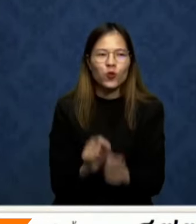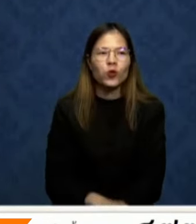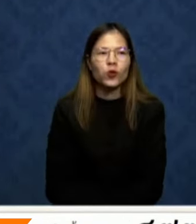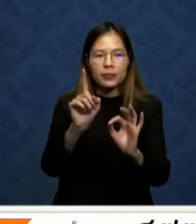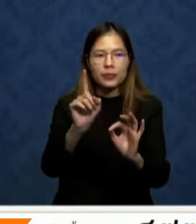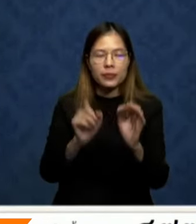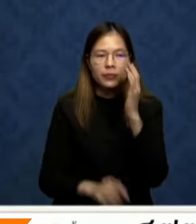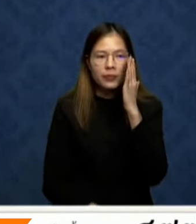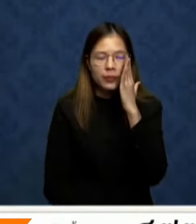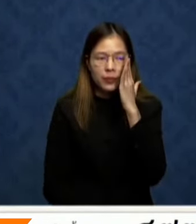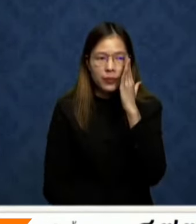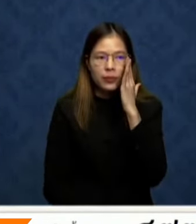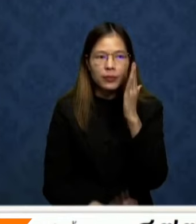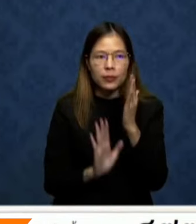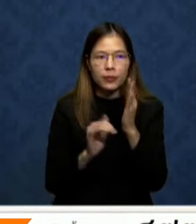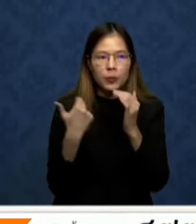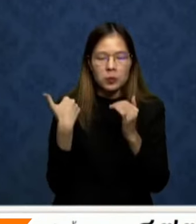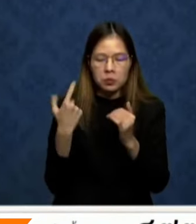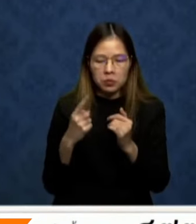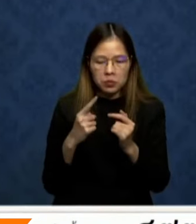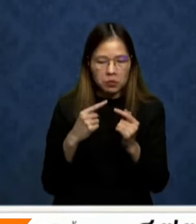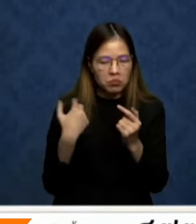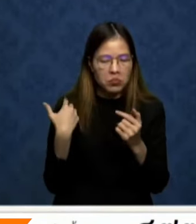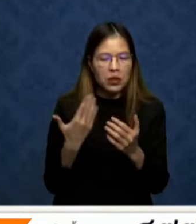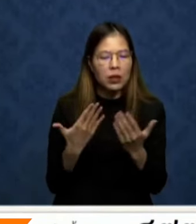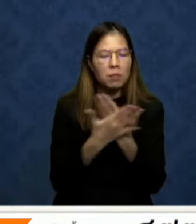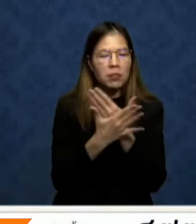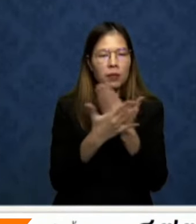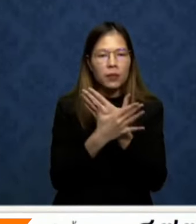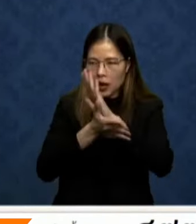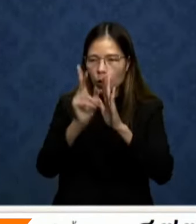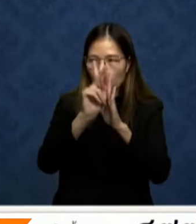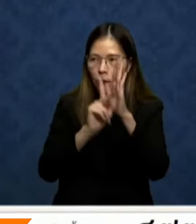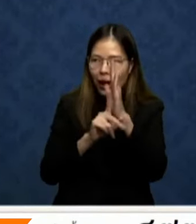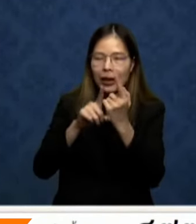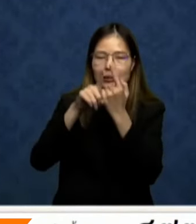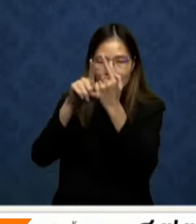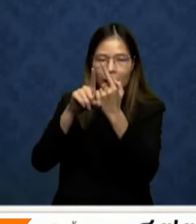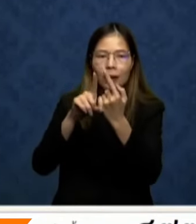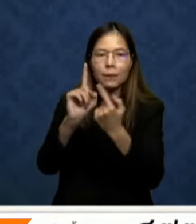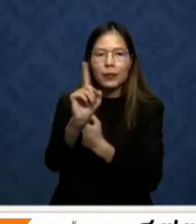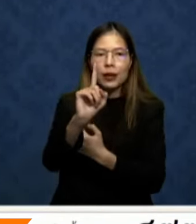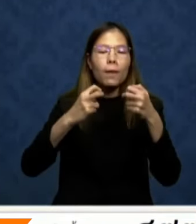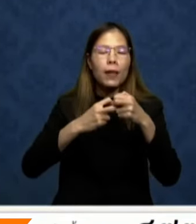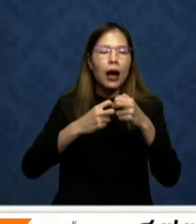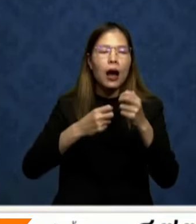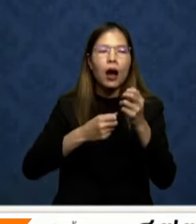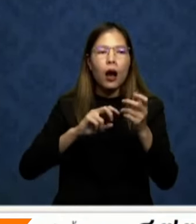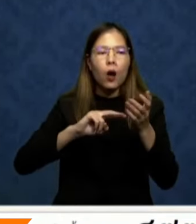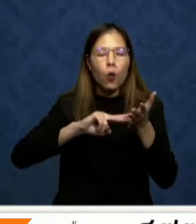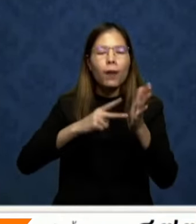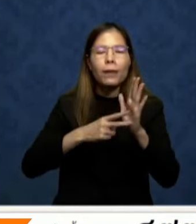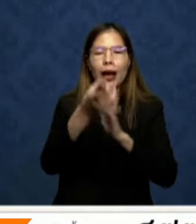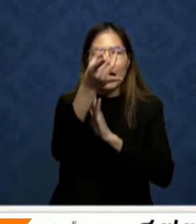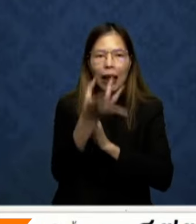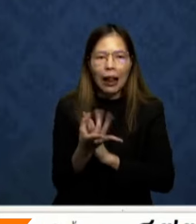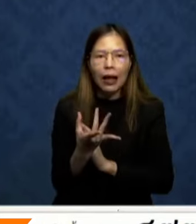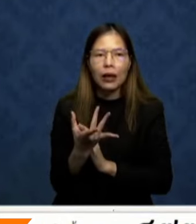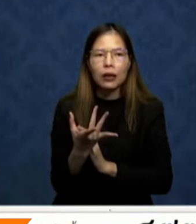าตามที่จะได้มีการโอนเปลี่ยนแปลงตามกฎหมายเนี่ยอันเนี้ยคืออะไรนะครับซึ่งที่จริ